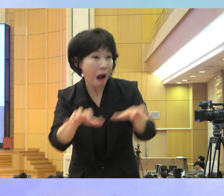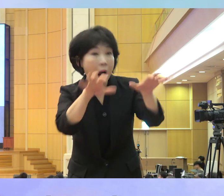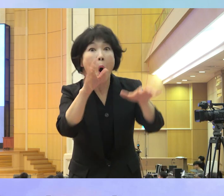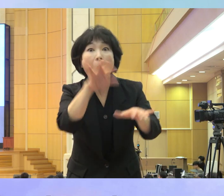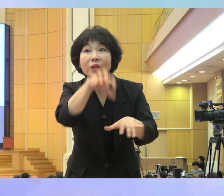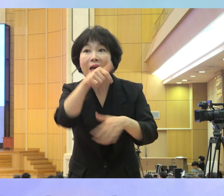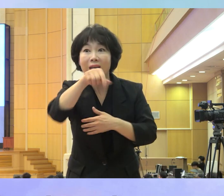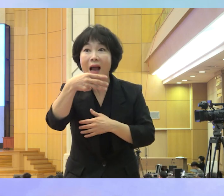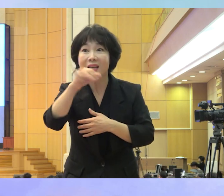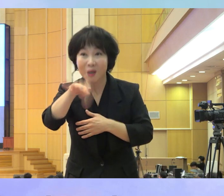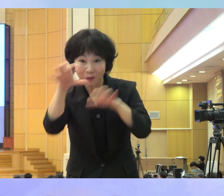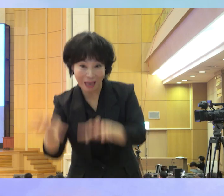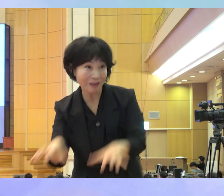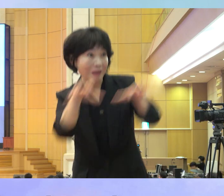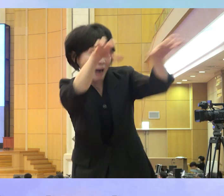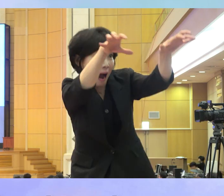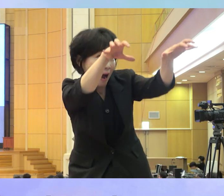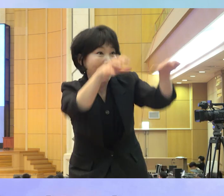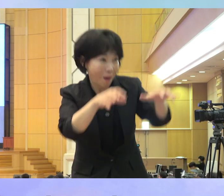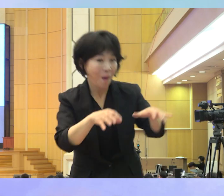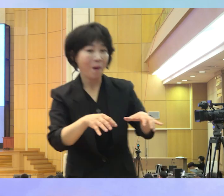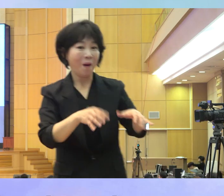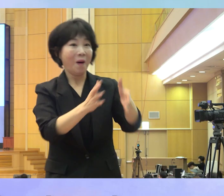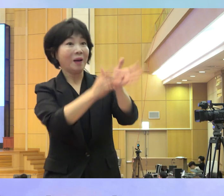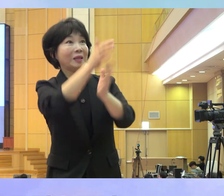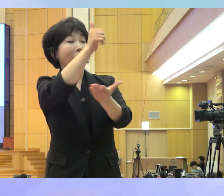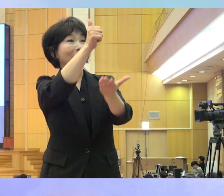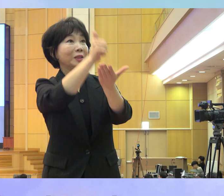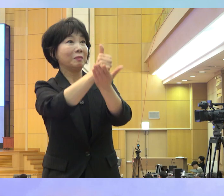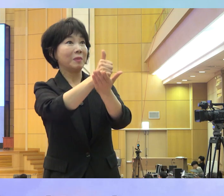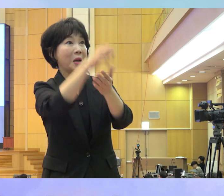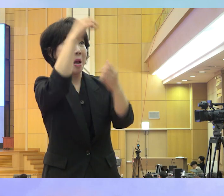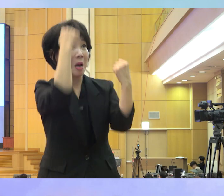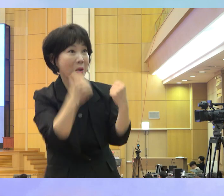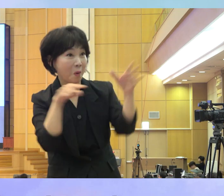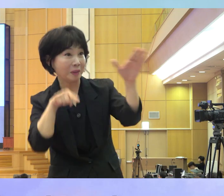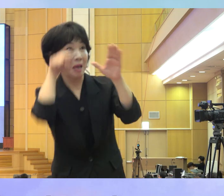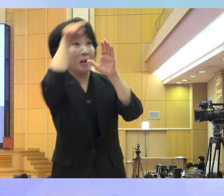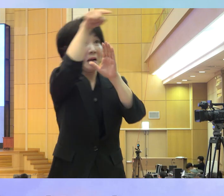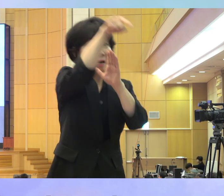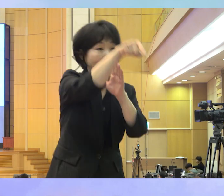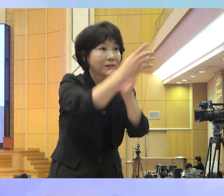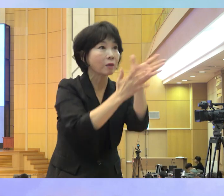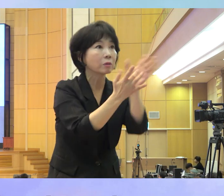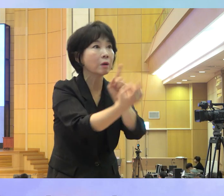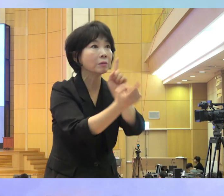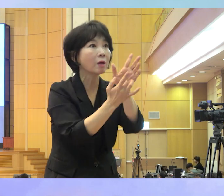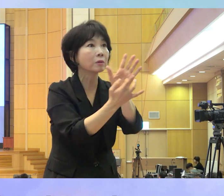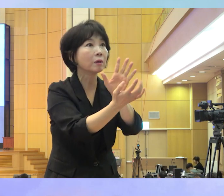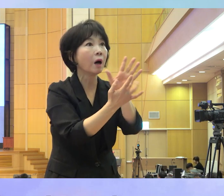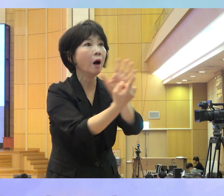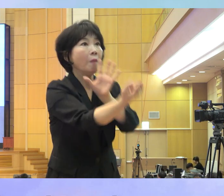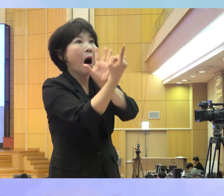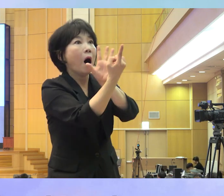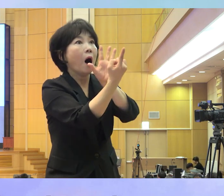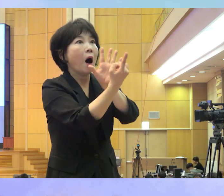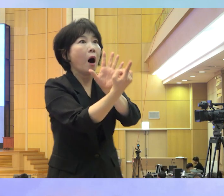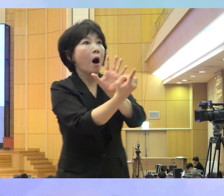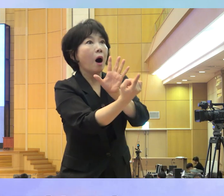가서 예수께서 지시한 산에 이르러 예수를 배웠고,